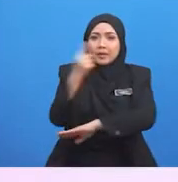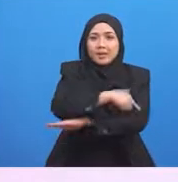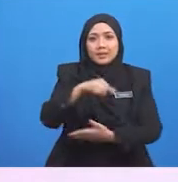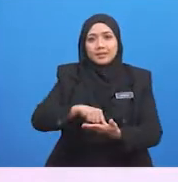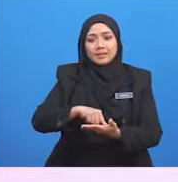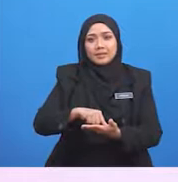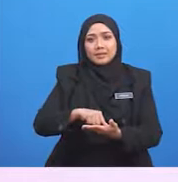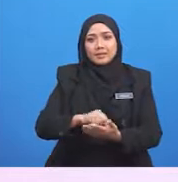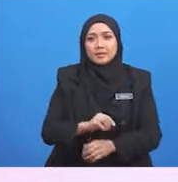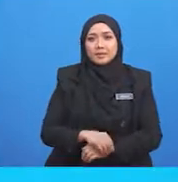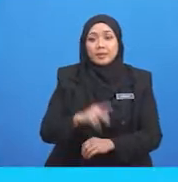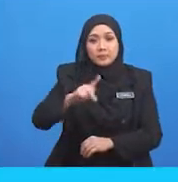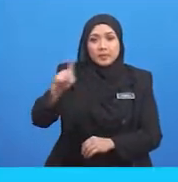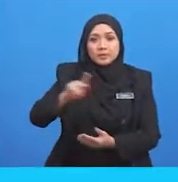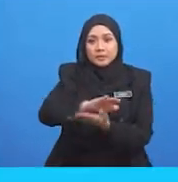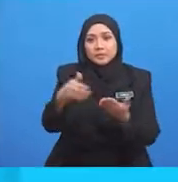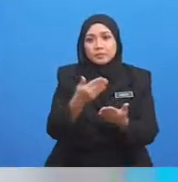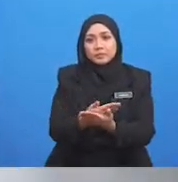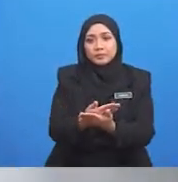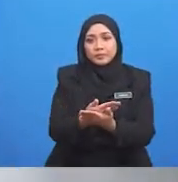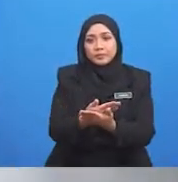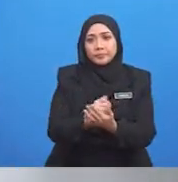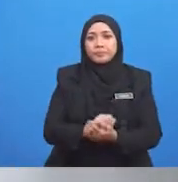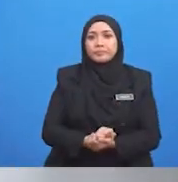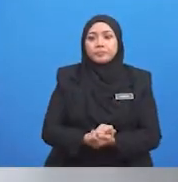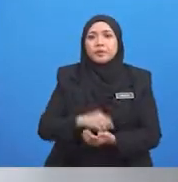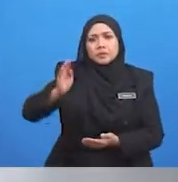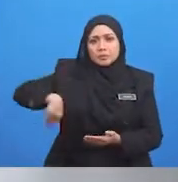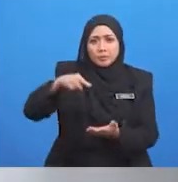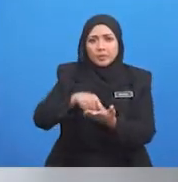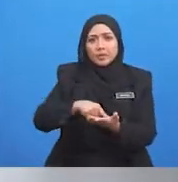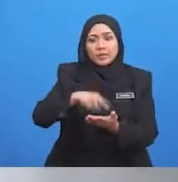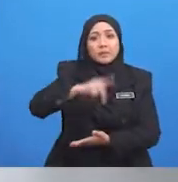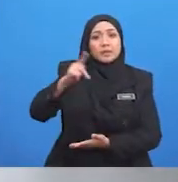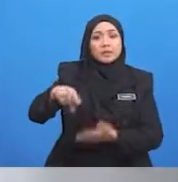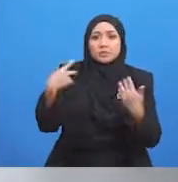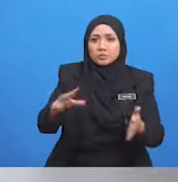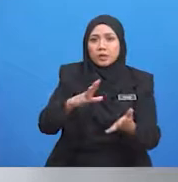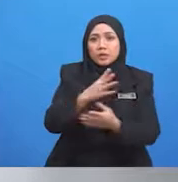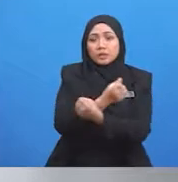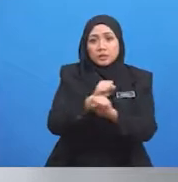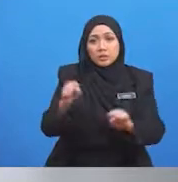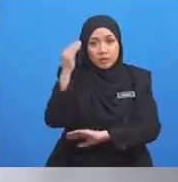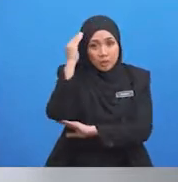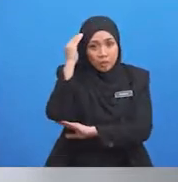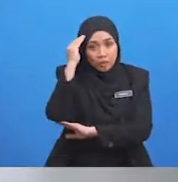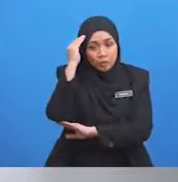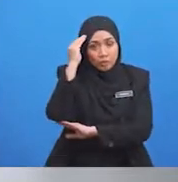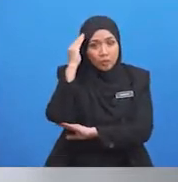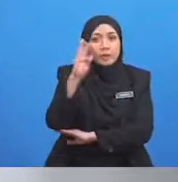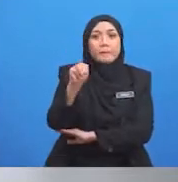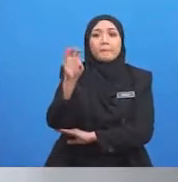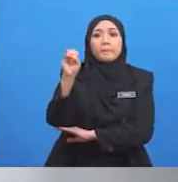Baiklah, para pelajar sekalian. Sebelum ini, pelajar sudah pun mempelajari tentang model gelagat